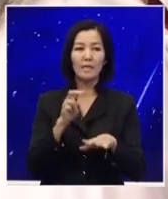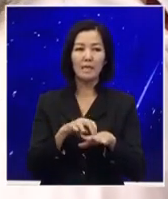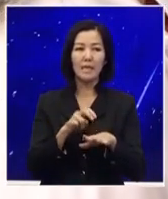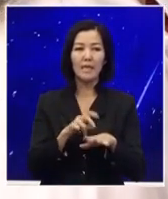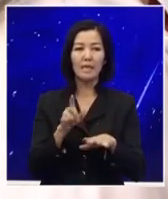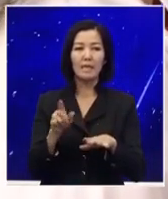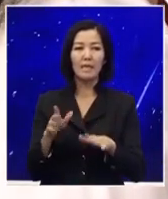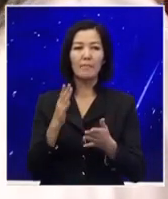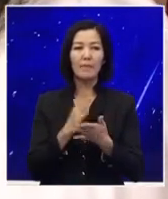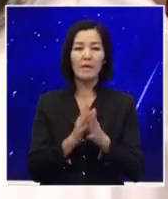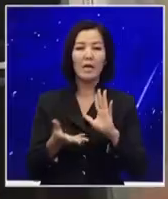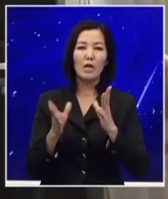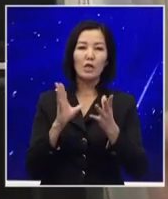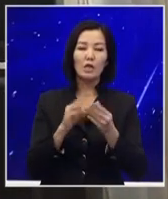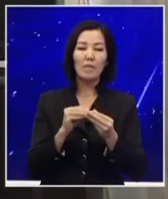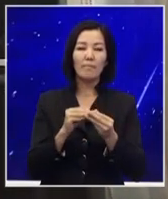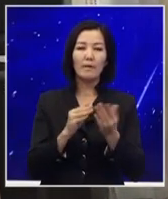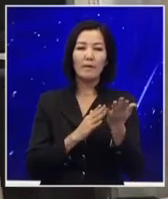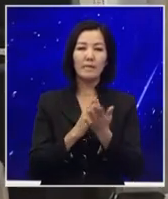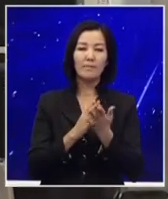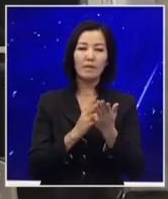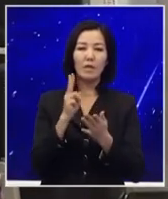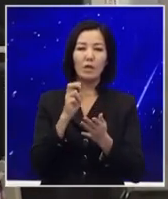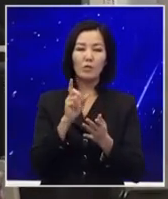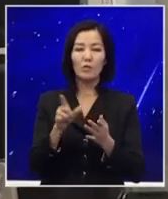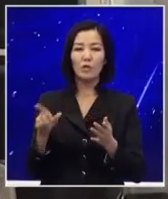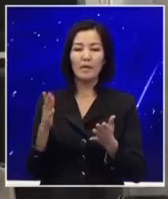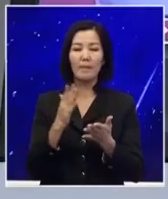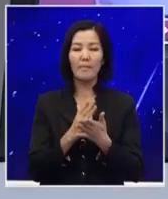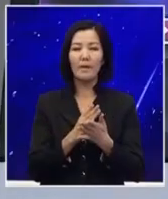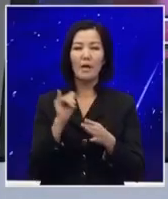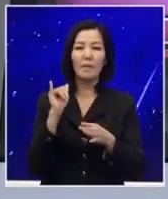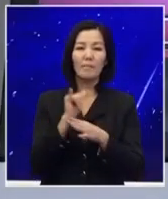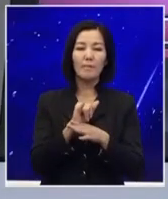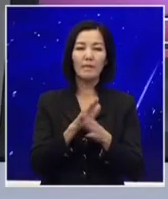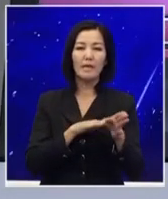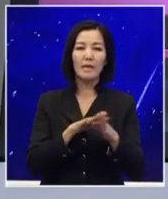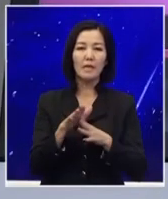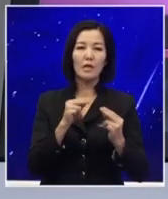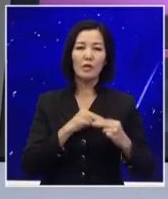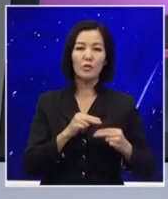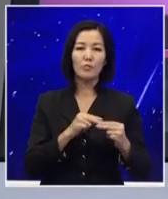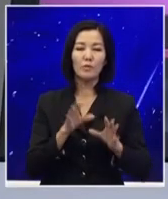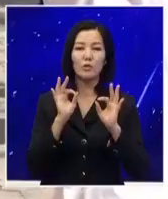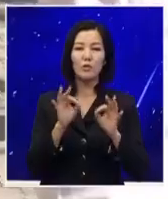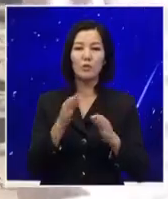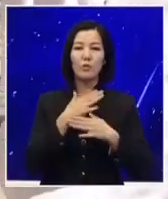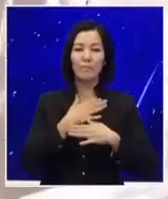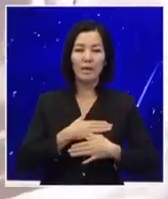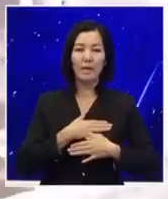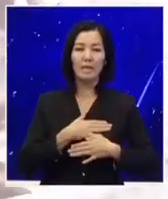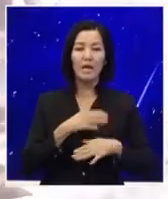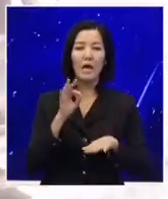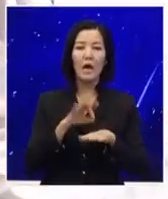бар. Жалпы медицина қызметкерлер саны 200-ге жуықтайды. Облысқа келген меймандар өңірде атқарылған жұмысты оң бағалады. Жаман